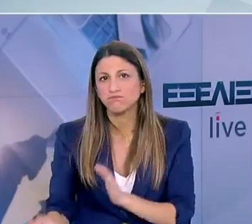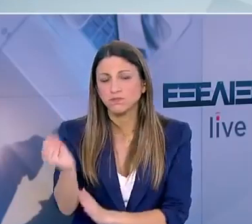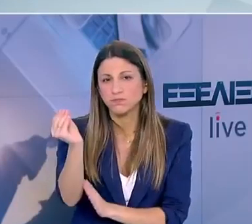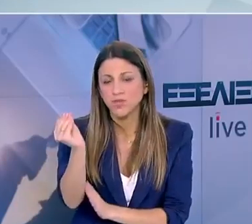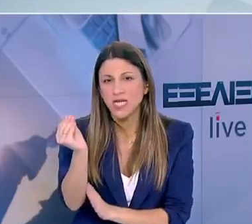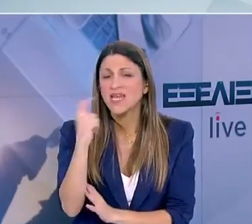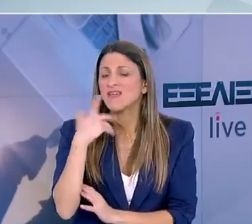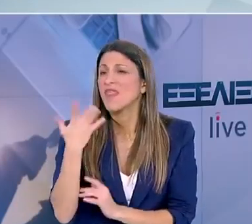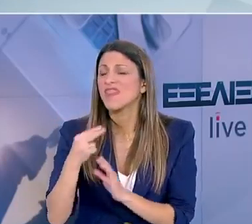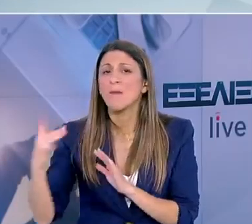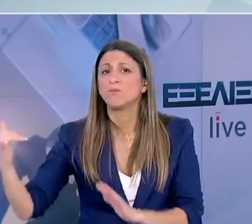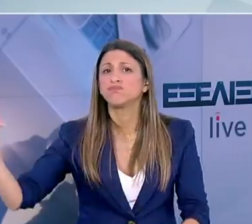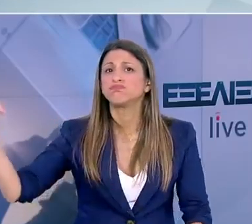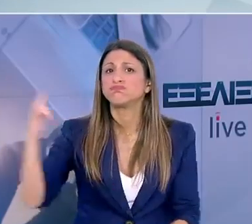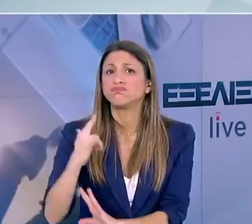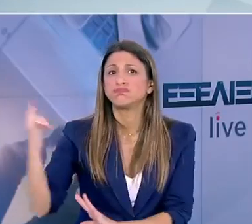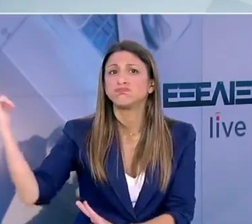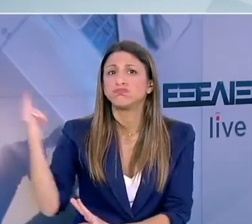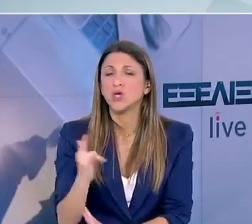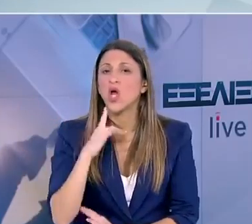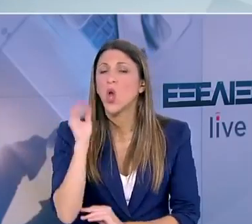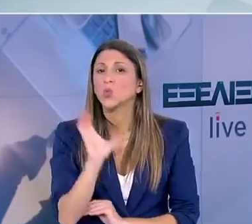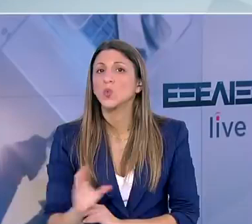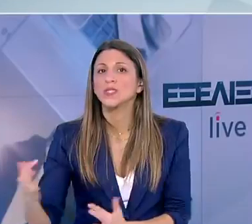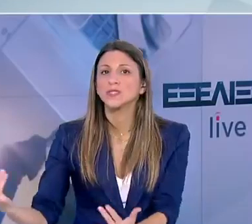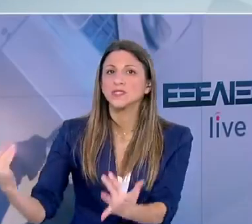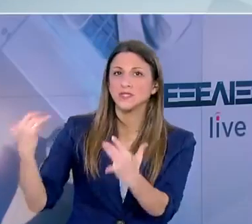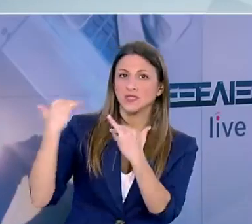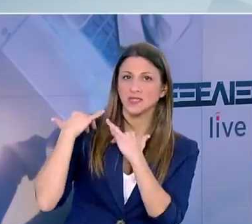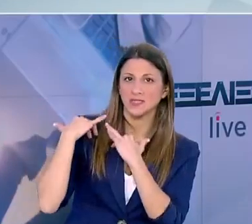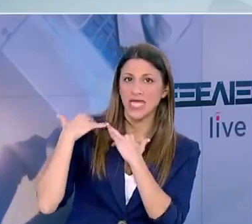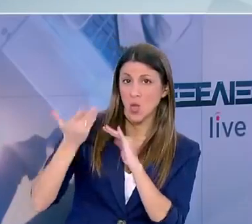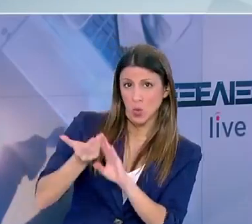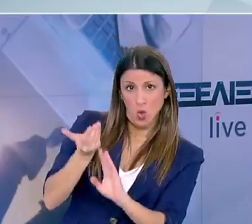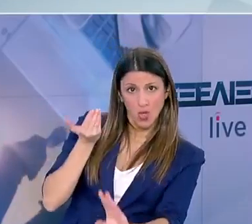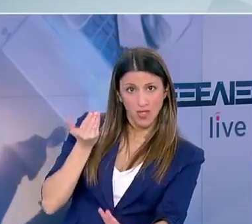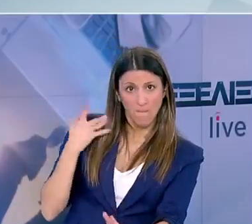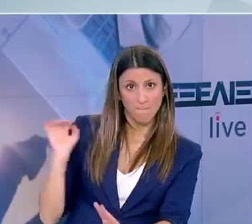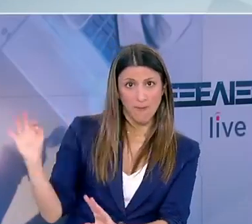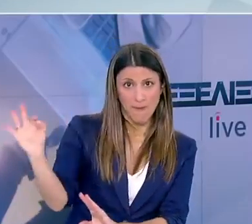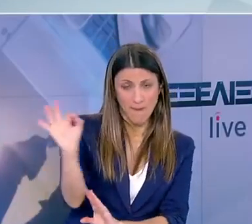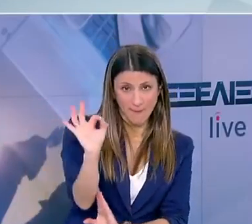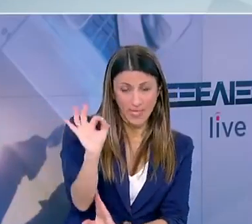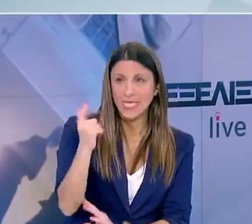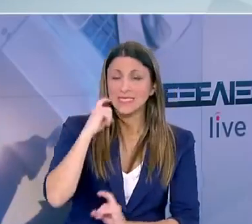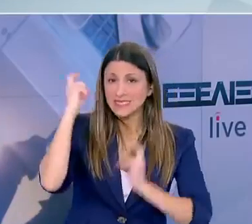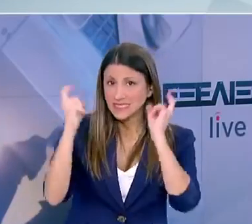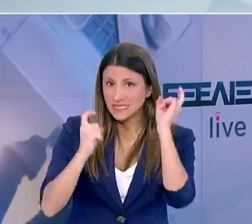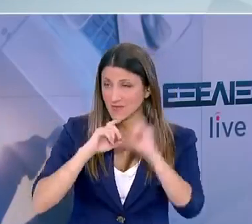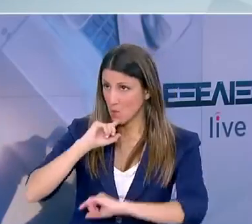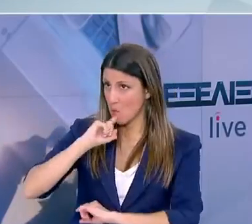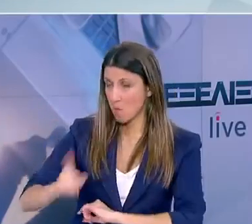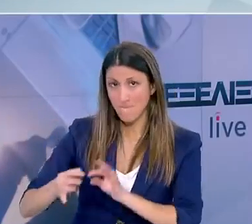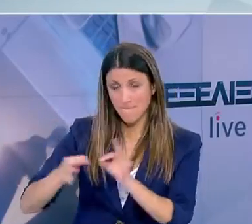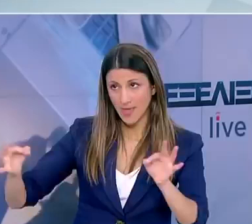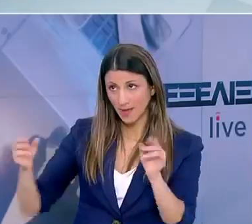στο νότιο ημισφαίριο, άρα εκεί ο ιός δυνητικά θα είναι πάλι σε έξαρση. Σκέφτεστε να βάλετε περιορισμό σε όσους θα έρχονται από το νότιο